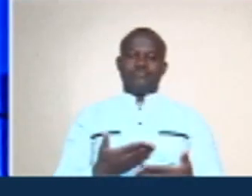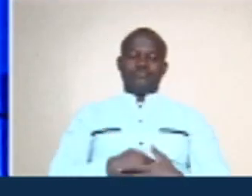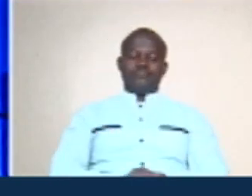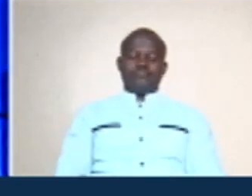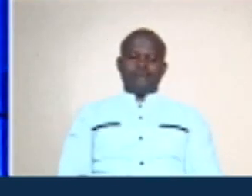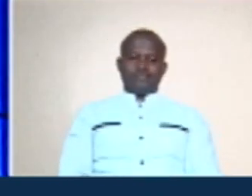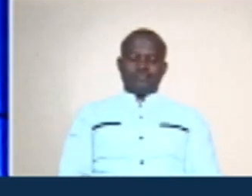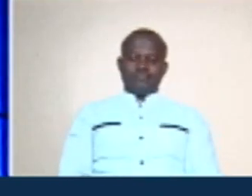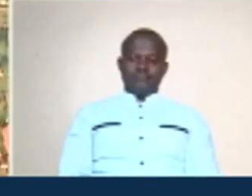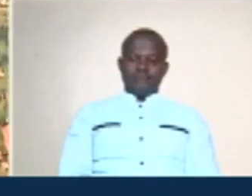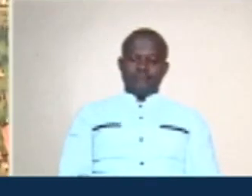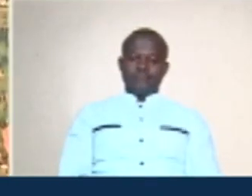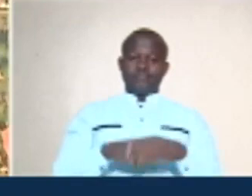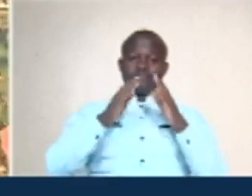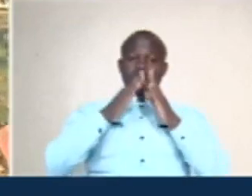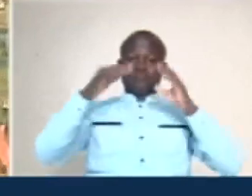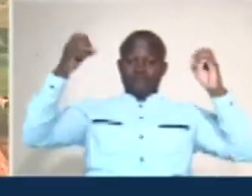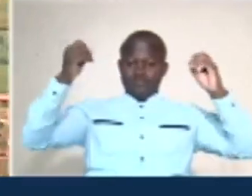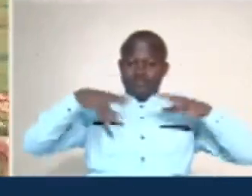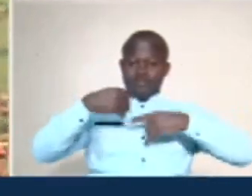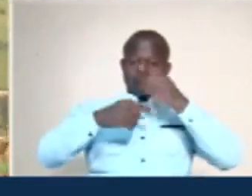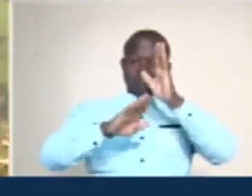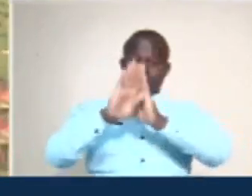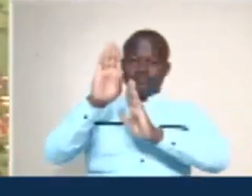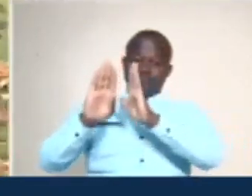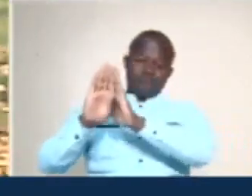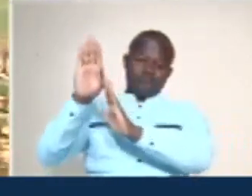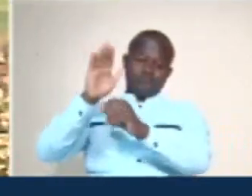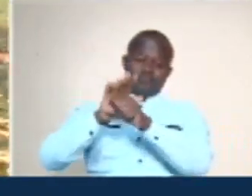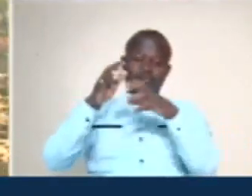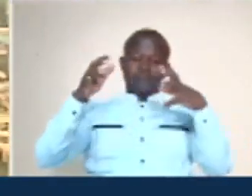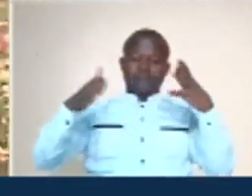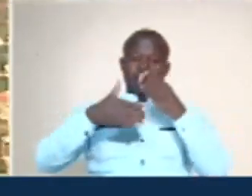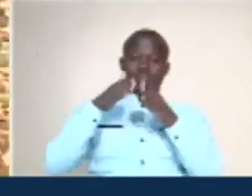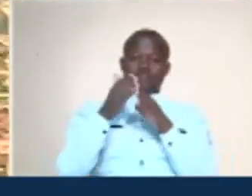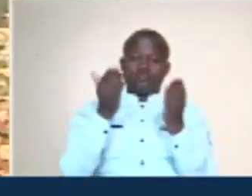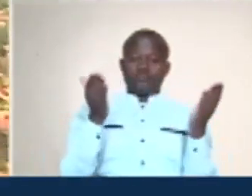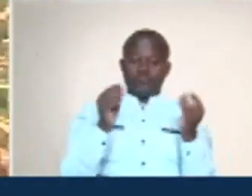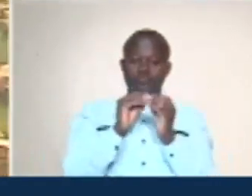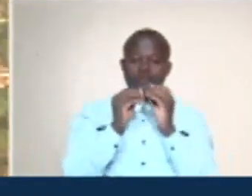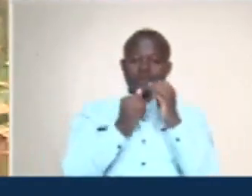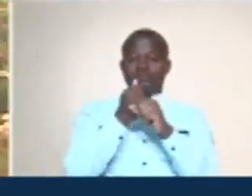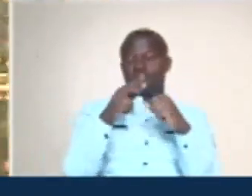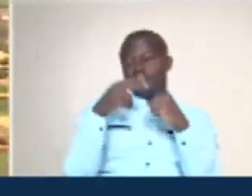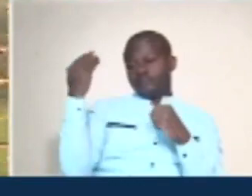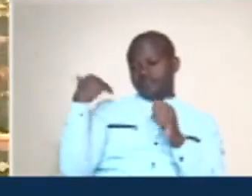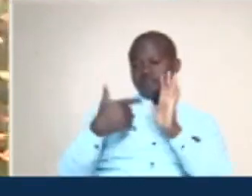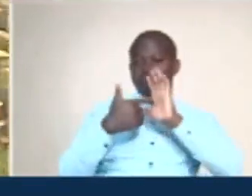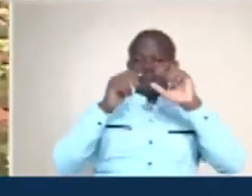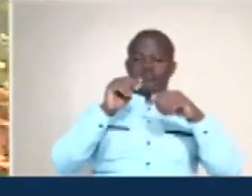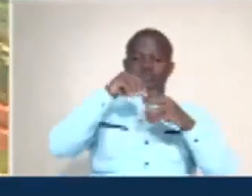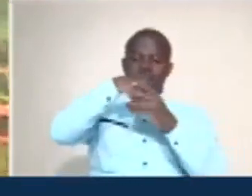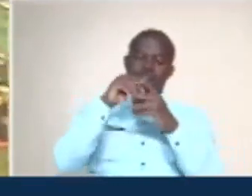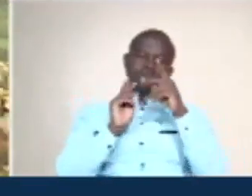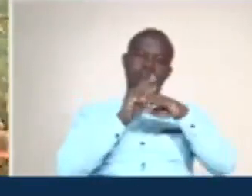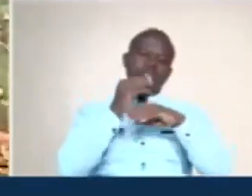atubwire iby'inkuru umujyi wa Kigali ukomeza gutera imbere no kwaguka mu miturire aho imibare yo mu myaka 7 ishize igaragaza ko warutuwe